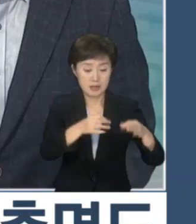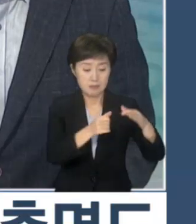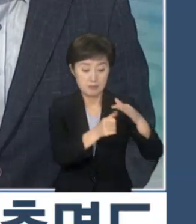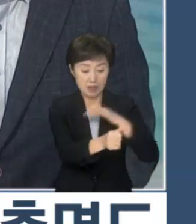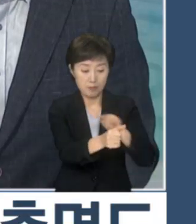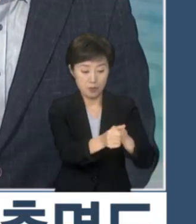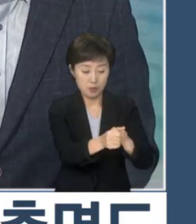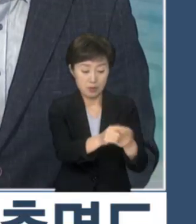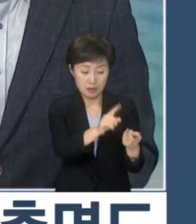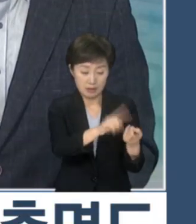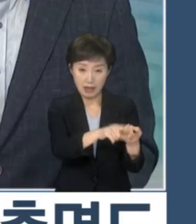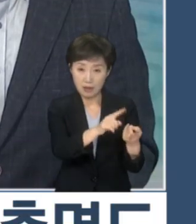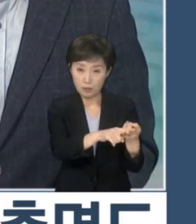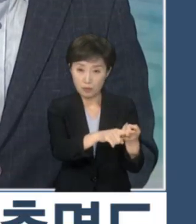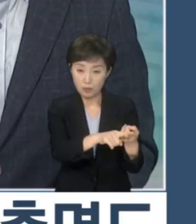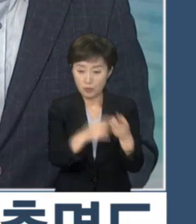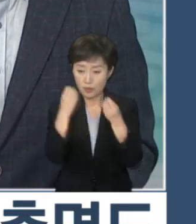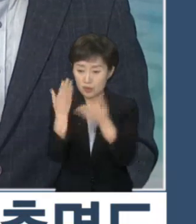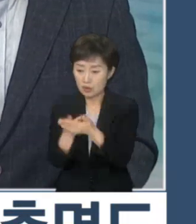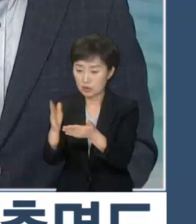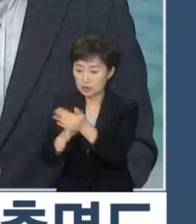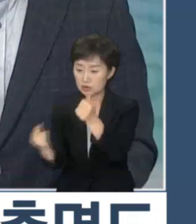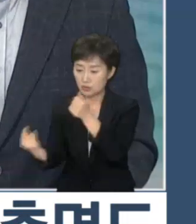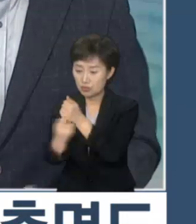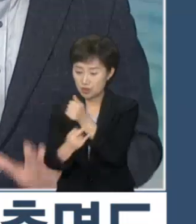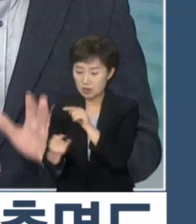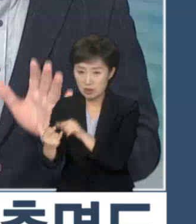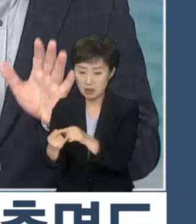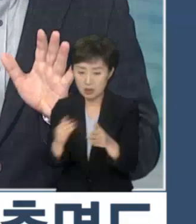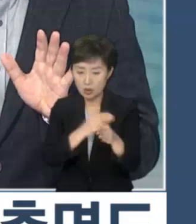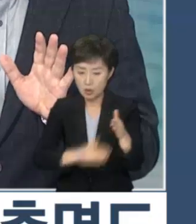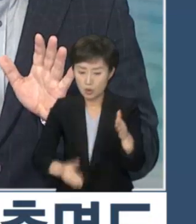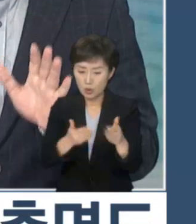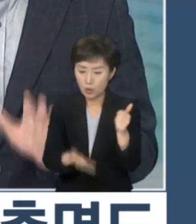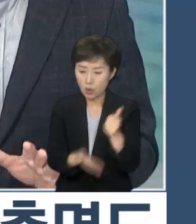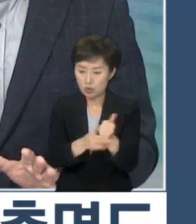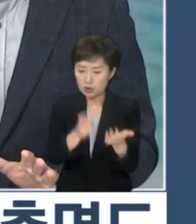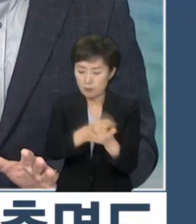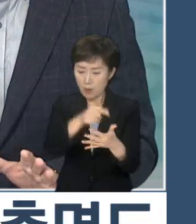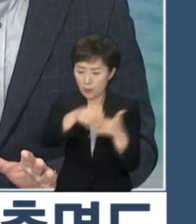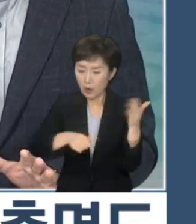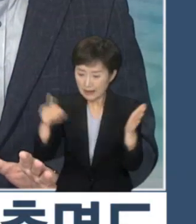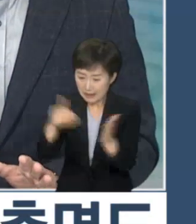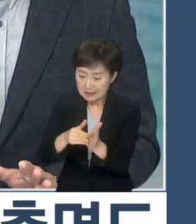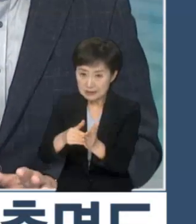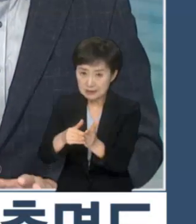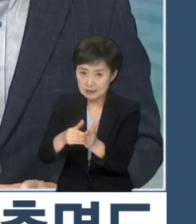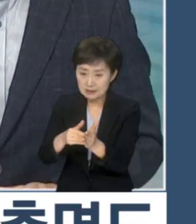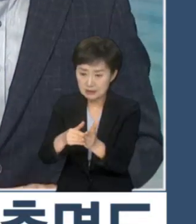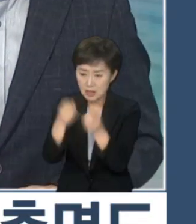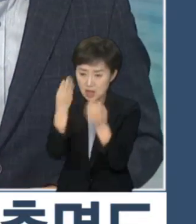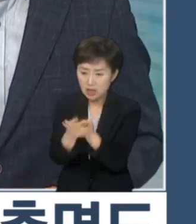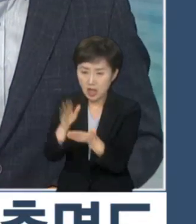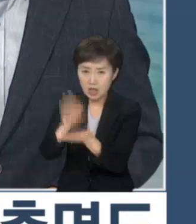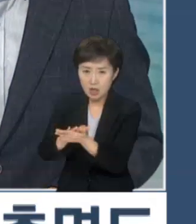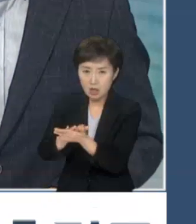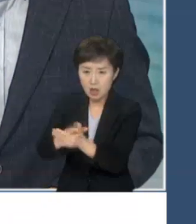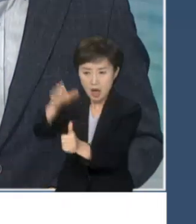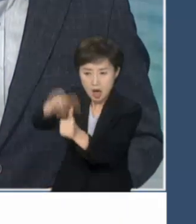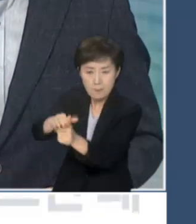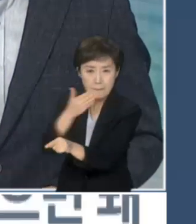존재하는 상태 속에서 혁신위가 공천까지 개혁할 수 있는 이런